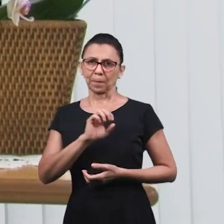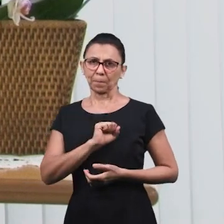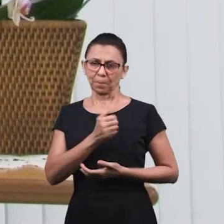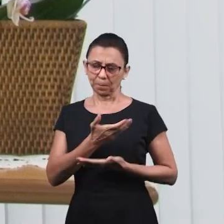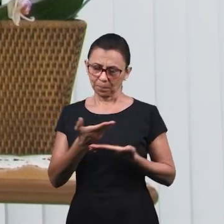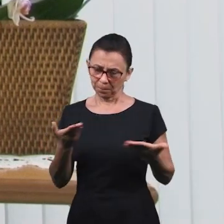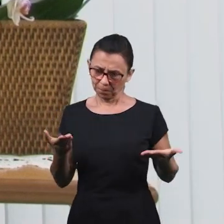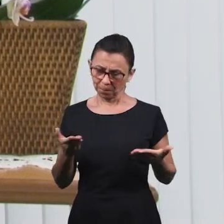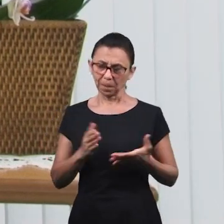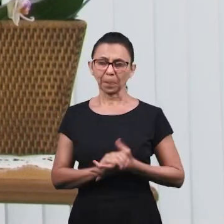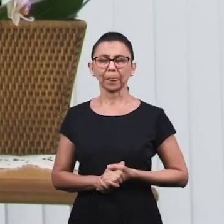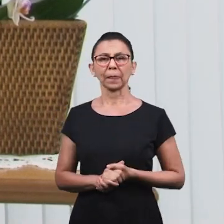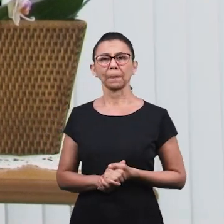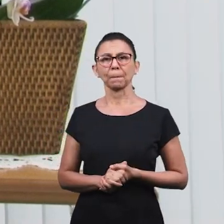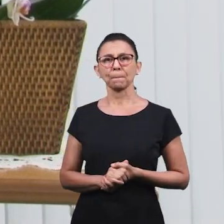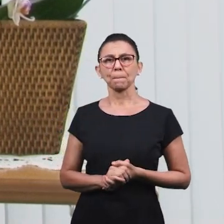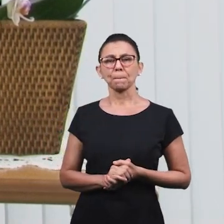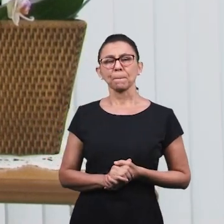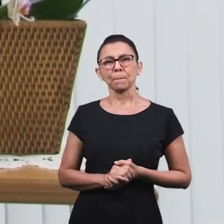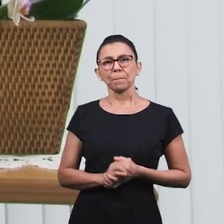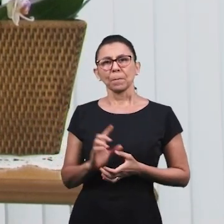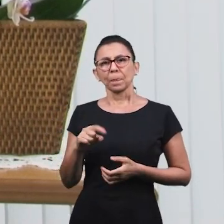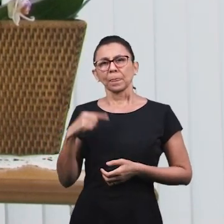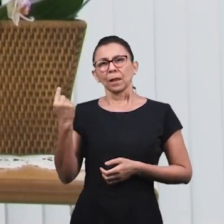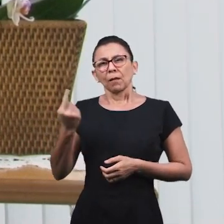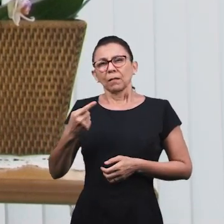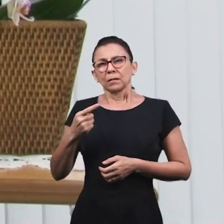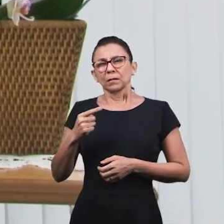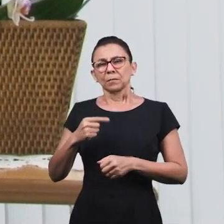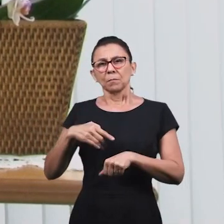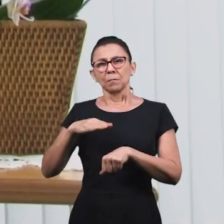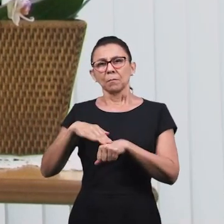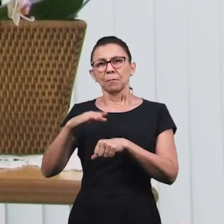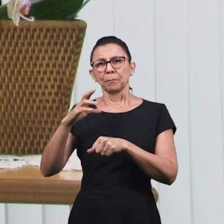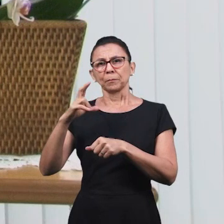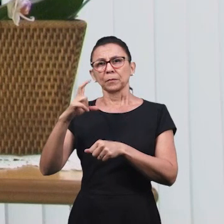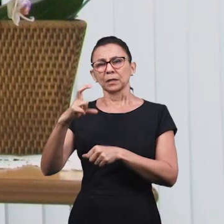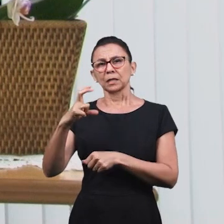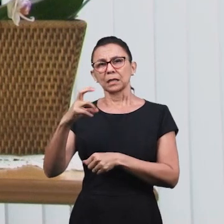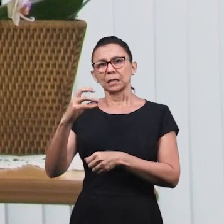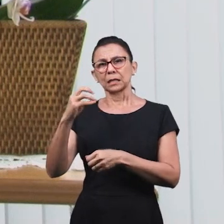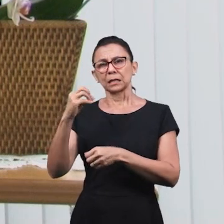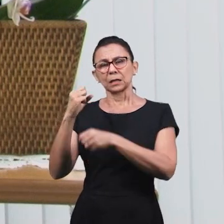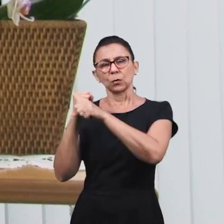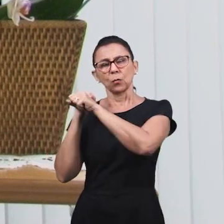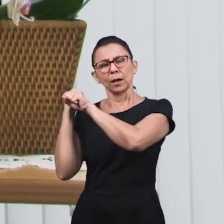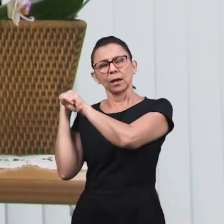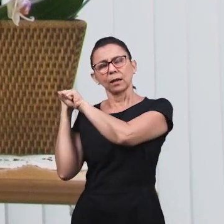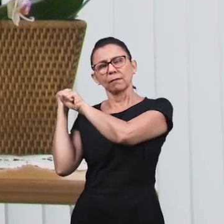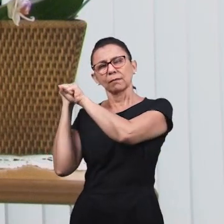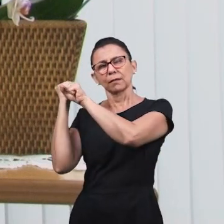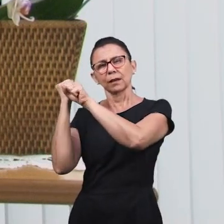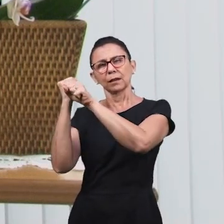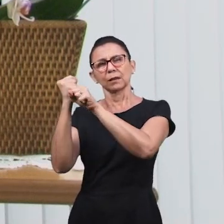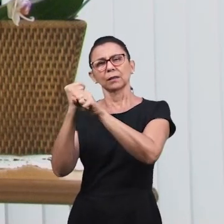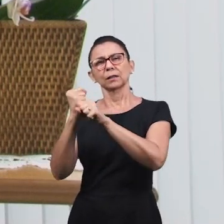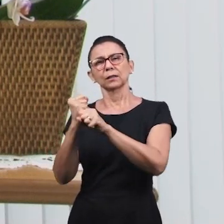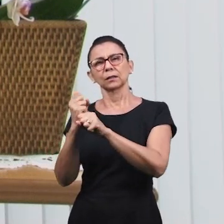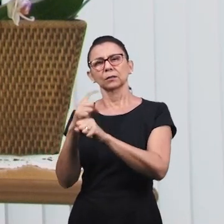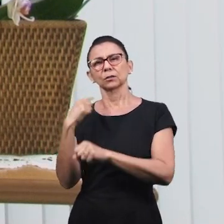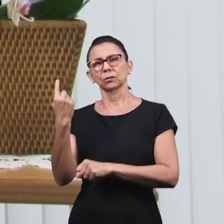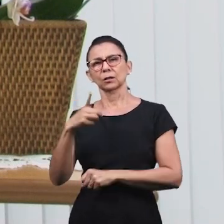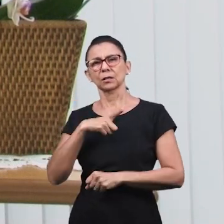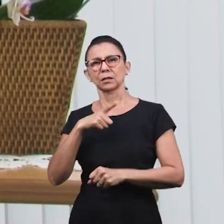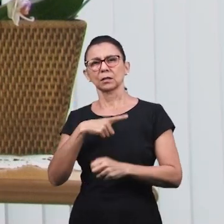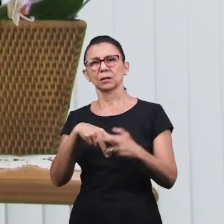Maintenant, je fais une pause pour vous dire quelque chose. Mes bien-aimés, nous sommes avec plus de 50 ans, avec